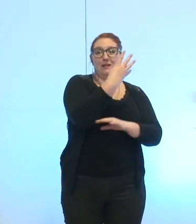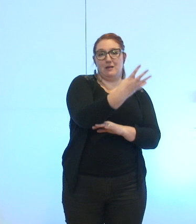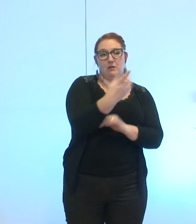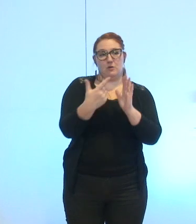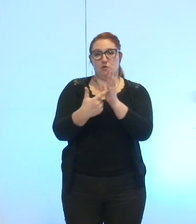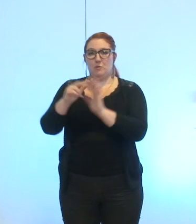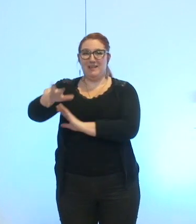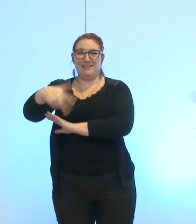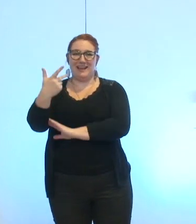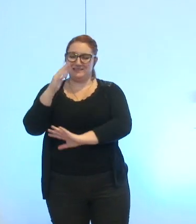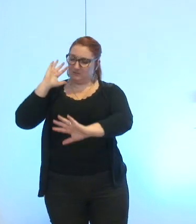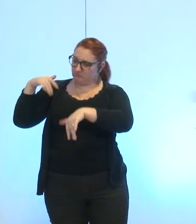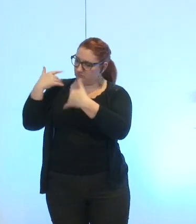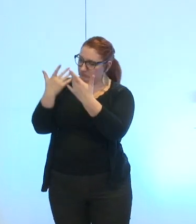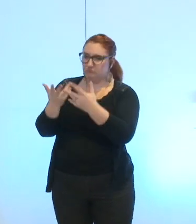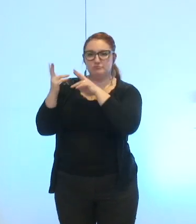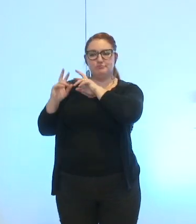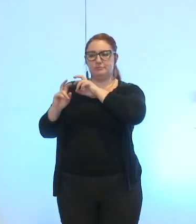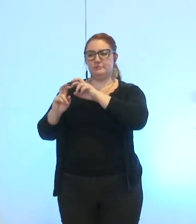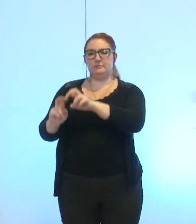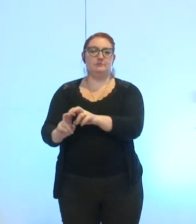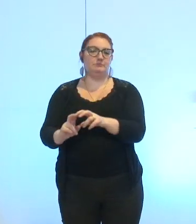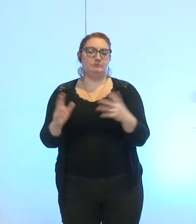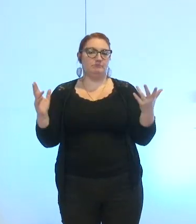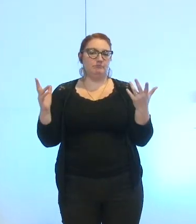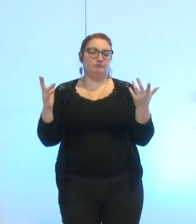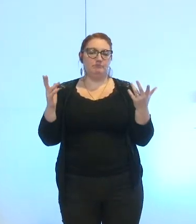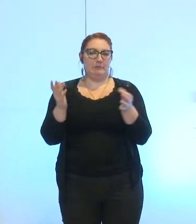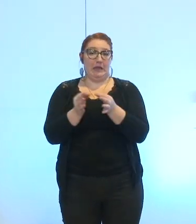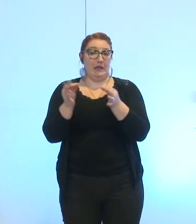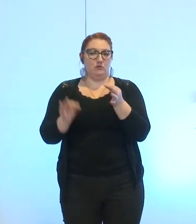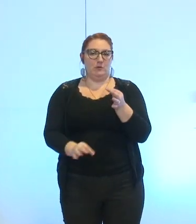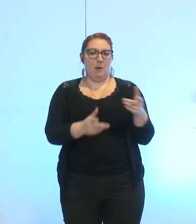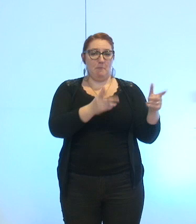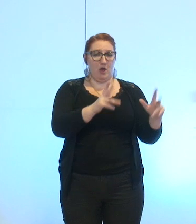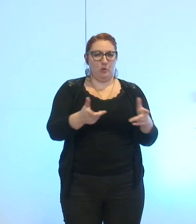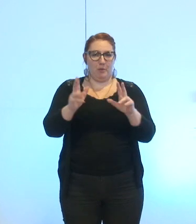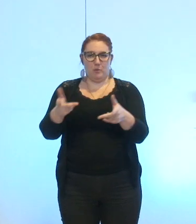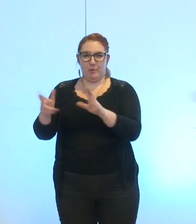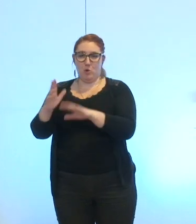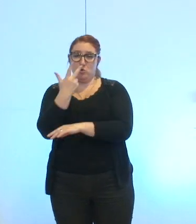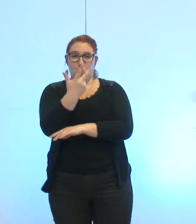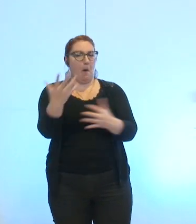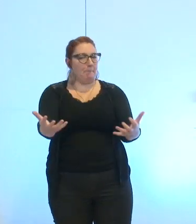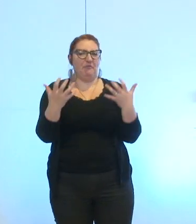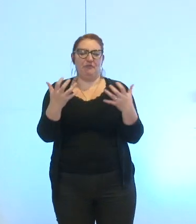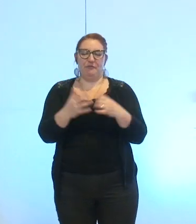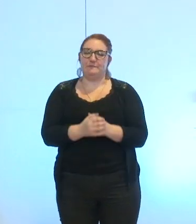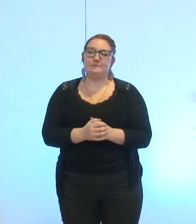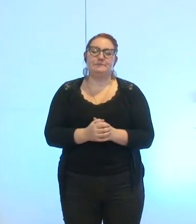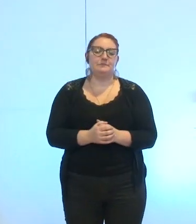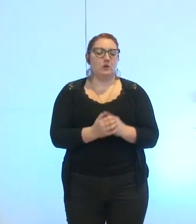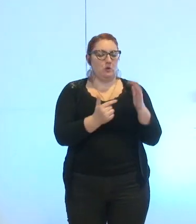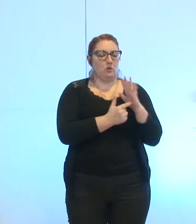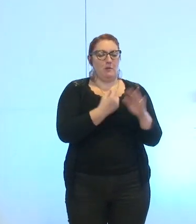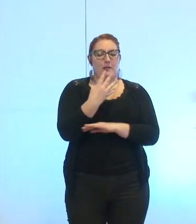2004-23 nous permet de distinguer très nettement trois périodes la première période qui court de 2004